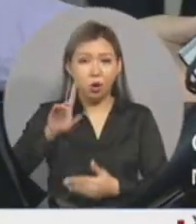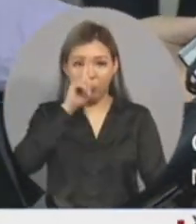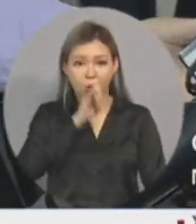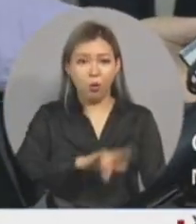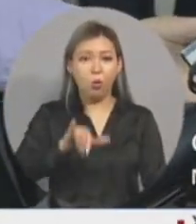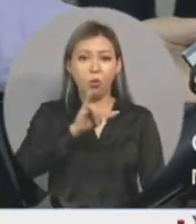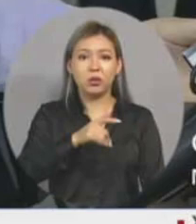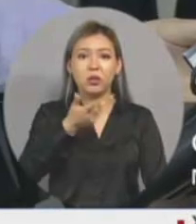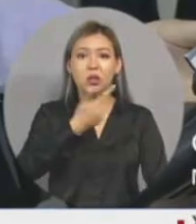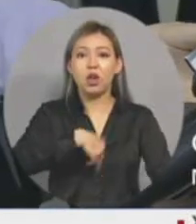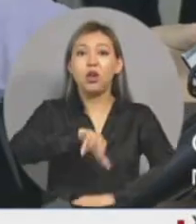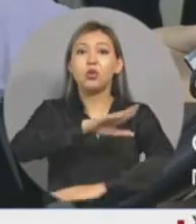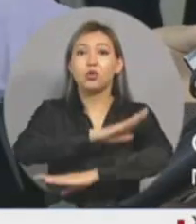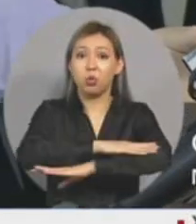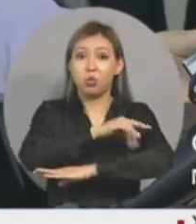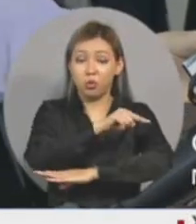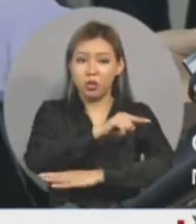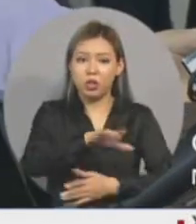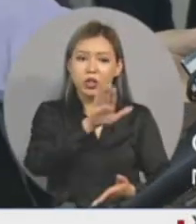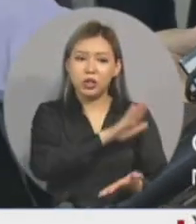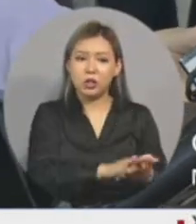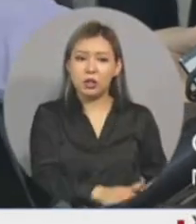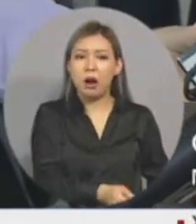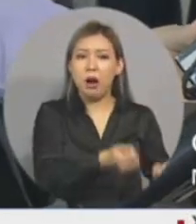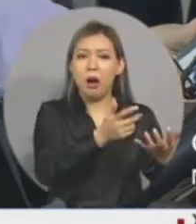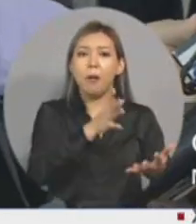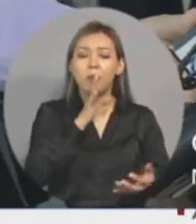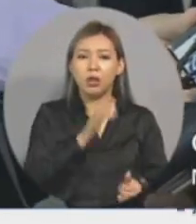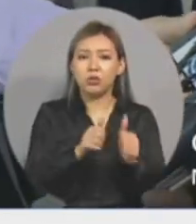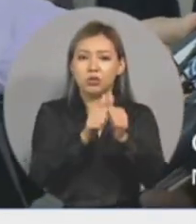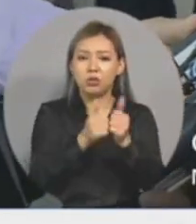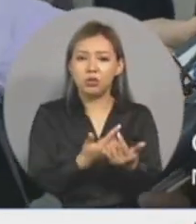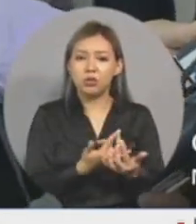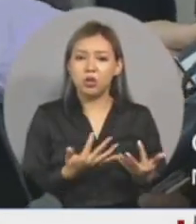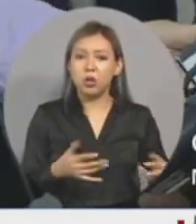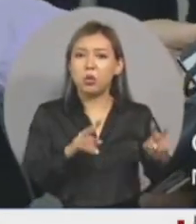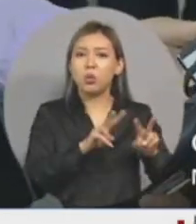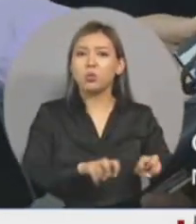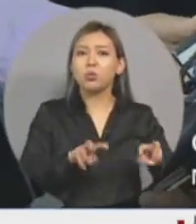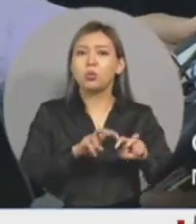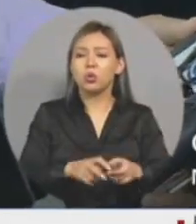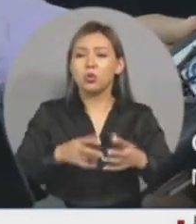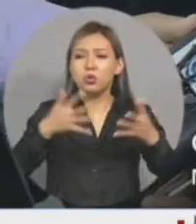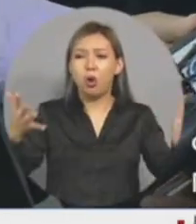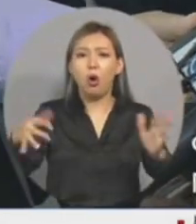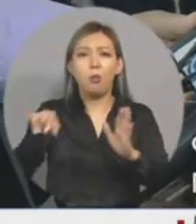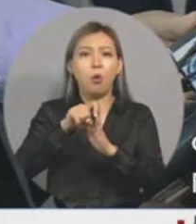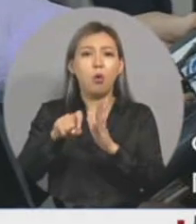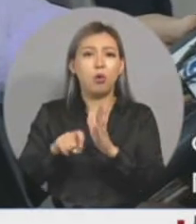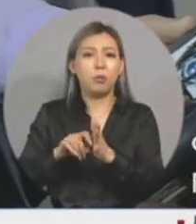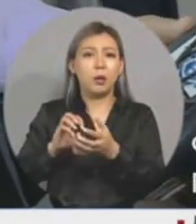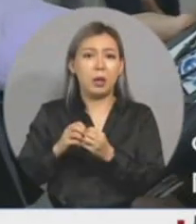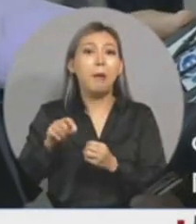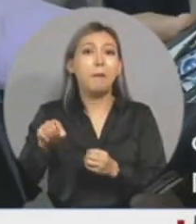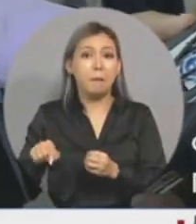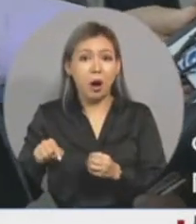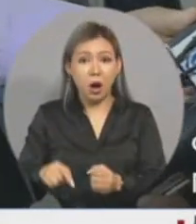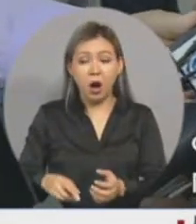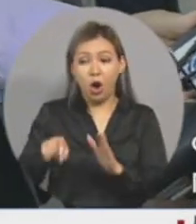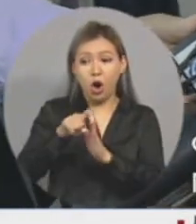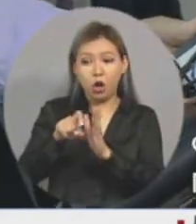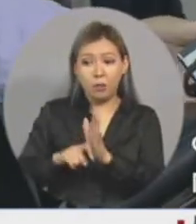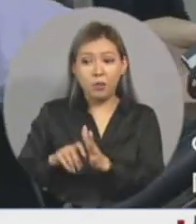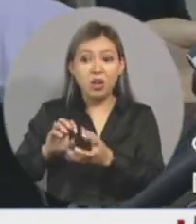сургууль дээр шинээр хэрэгжих гэж байгаа энэ гендер судлалын том одоо хөтөлбөр шинээр эхэлж байгаа. Энэ хөтөлбөрийг одоо шинээр эхлүүлэх гэдэг